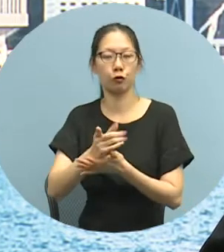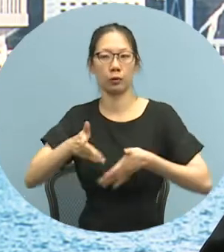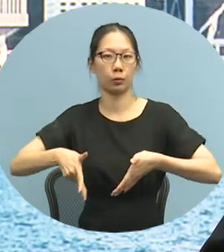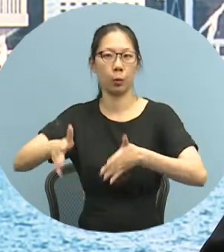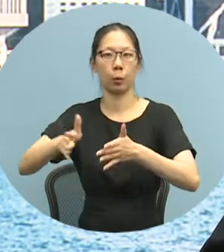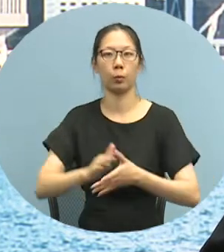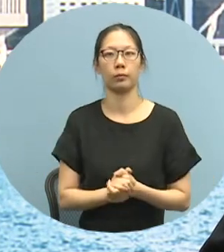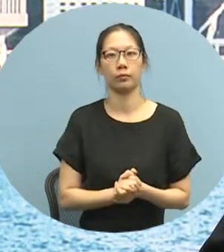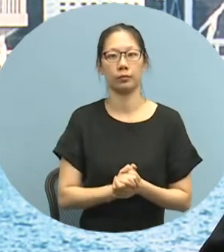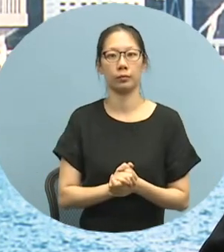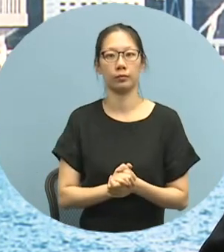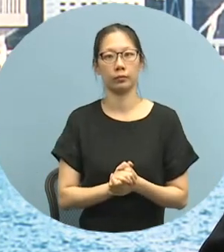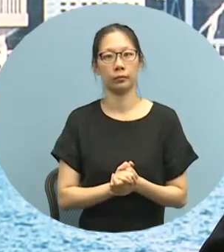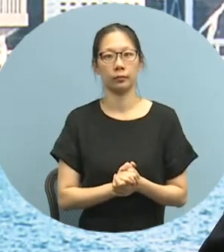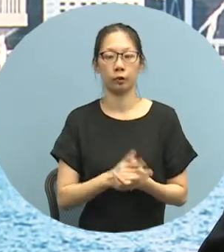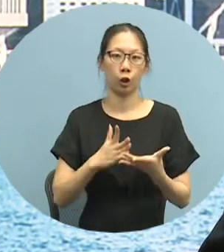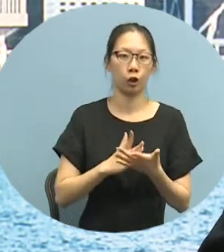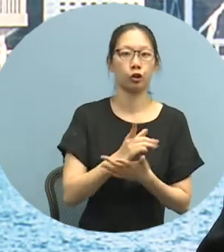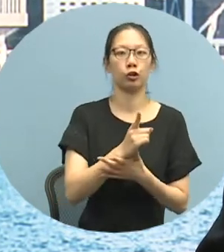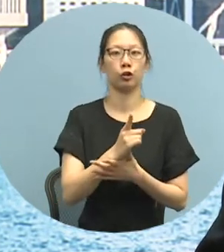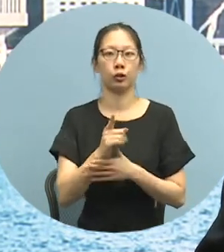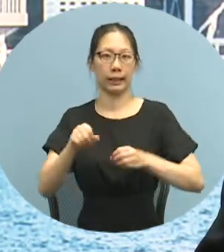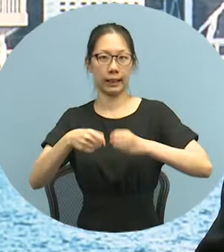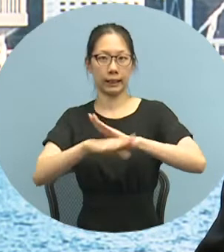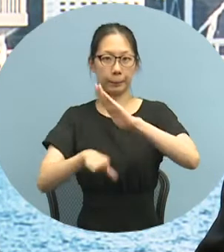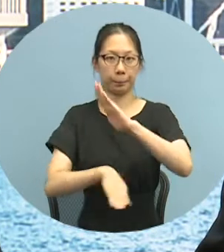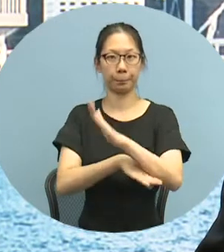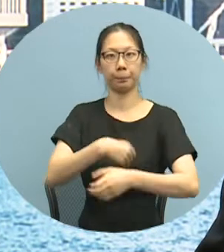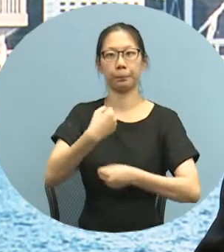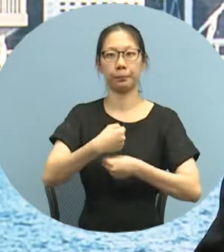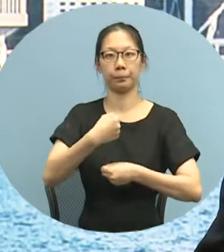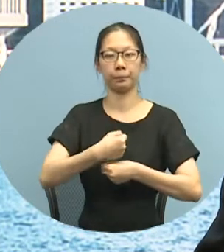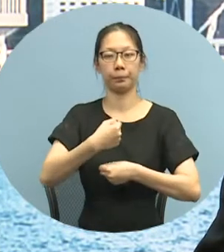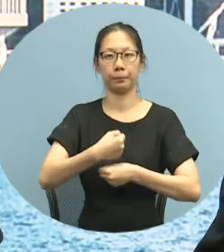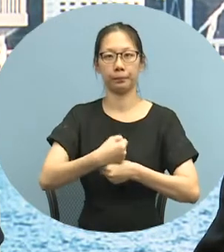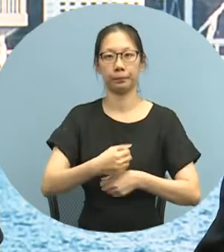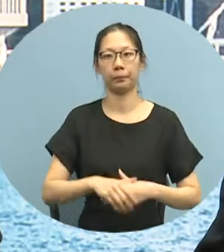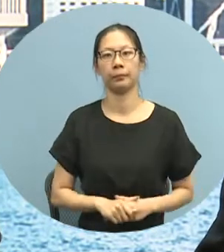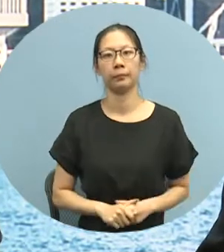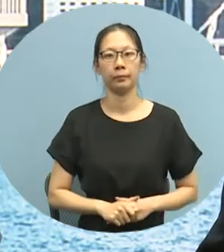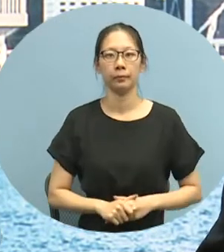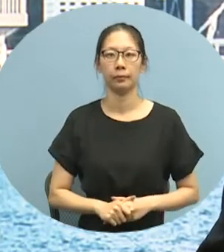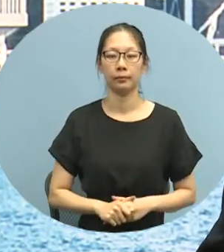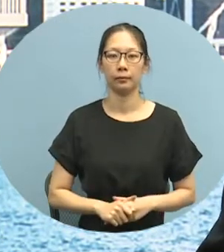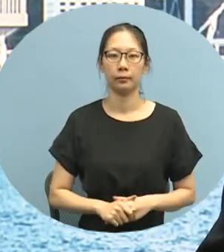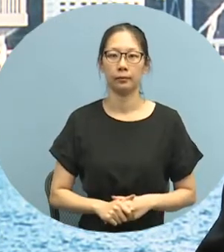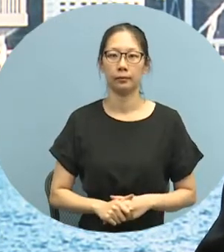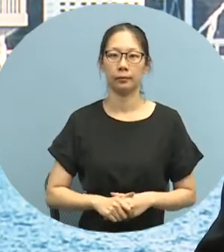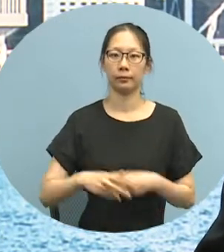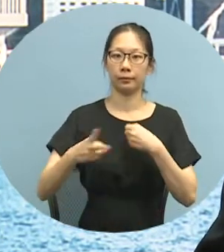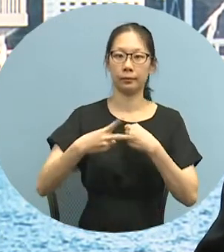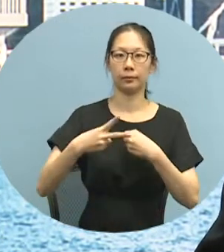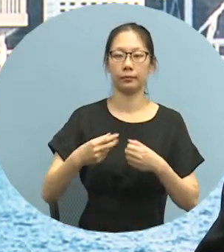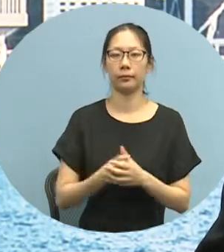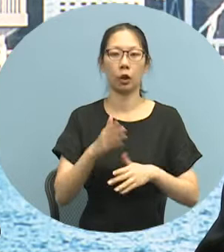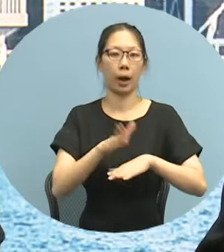道，同埋一個專屬嘅實驗室去進行嘅。第二方面嚟講咧，就係